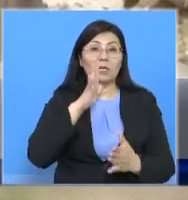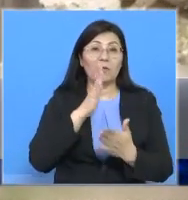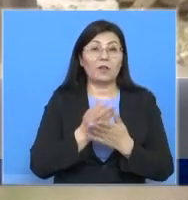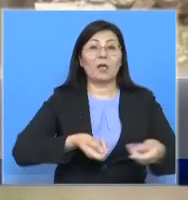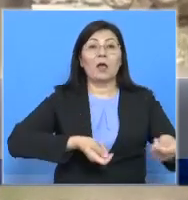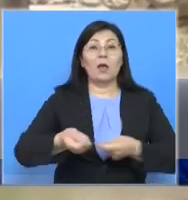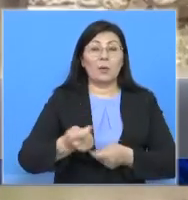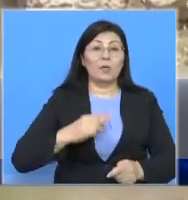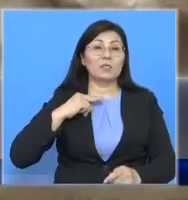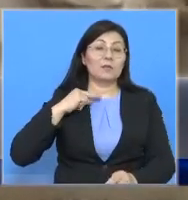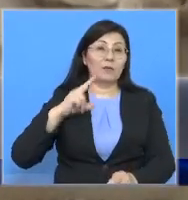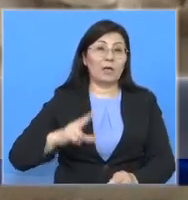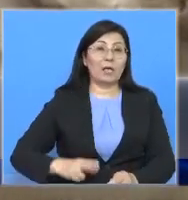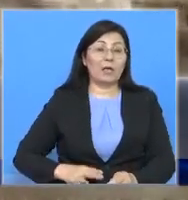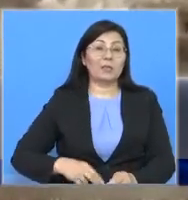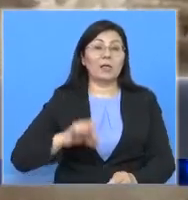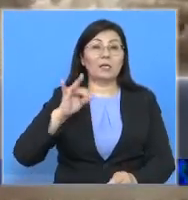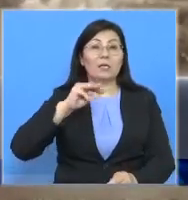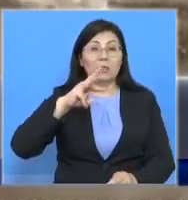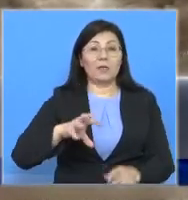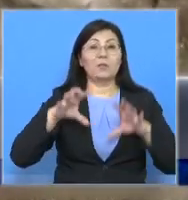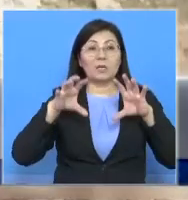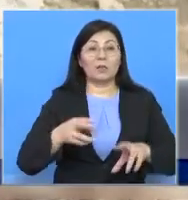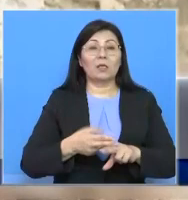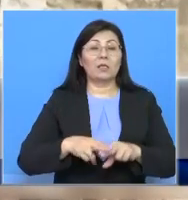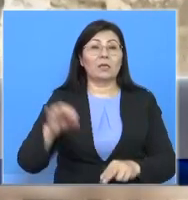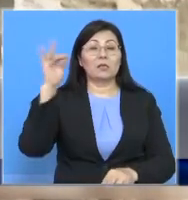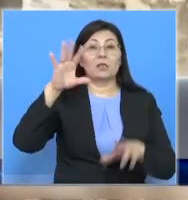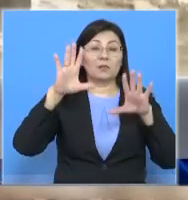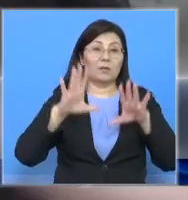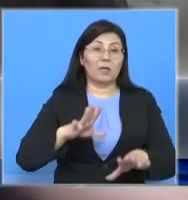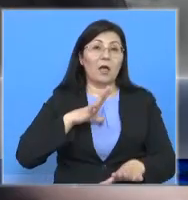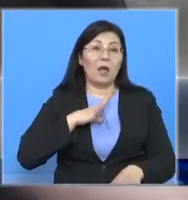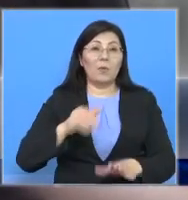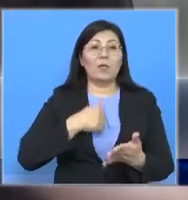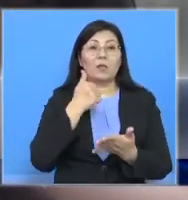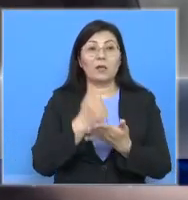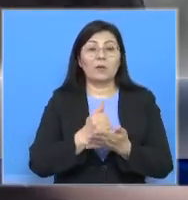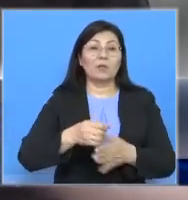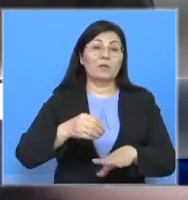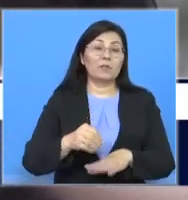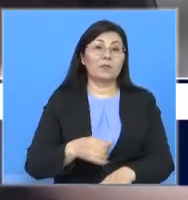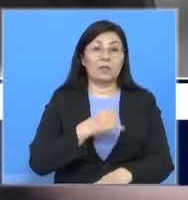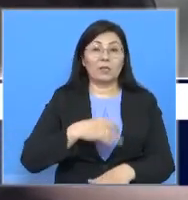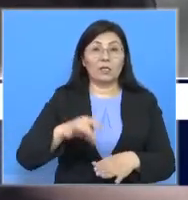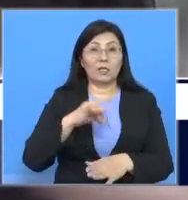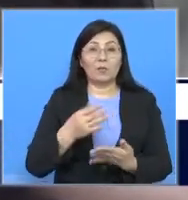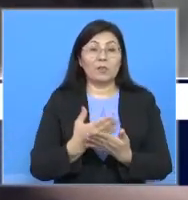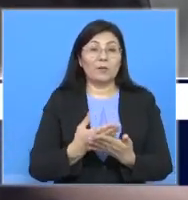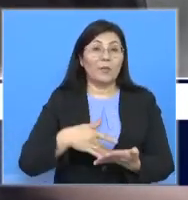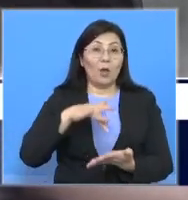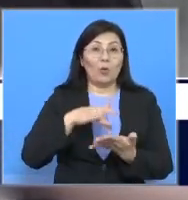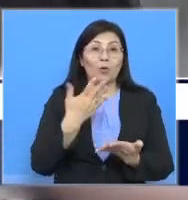правления дочери римского императора Кстати это историческое место посетил мэр города во время раскопок на этом месте Были обнаружены два